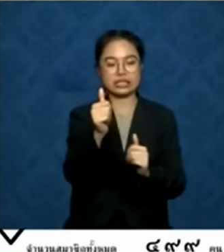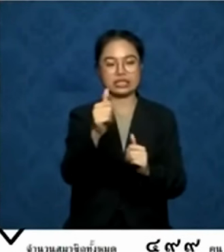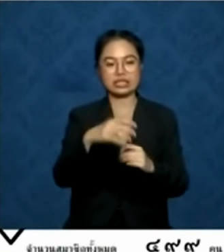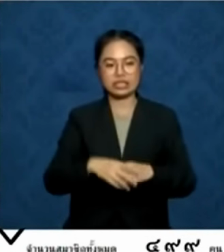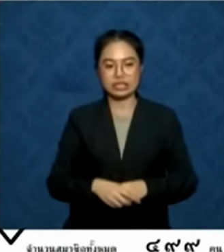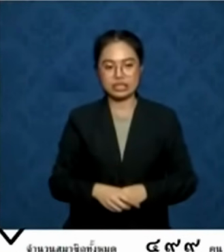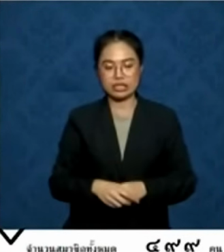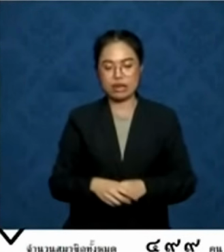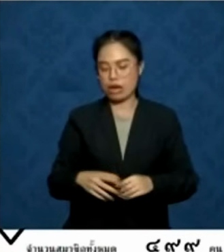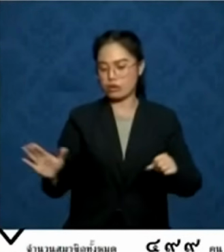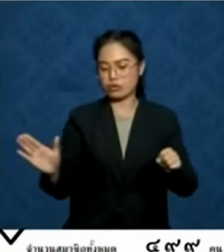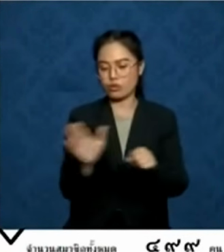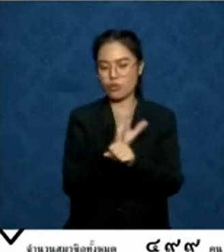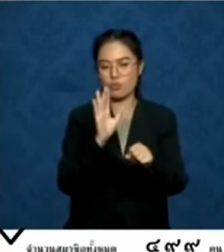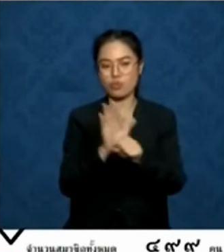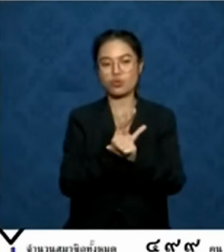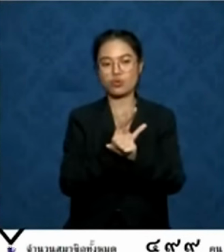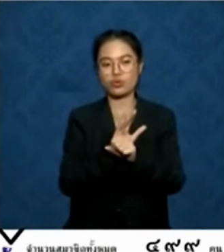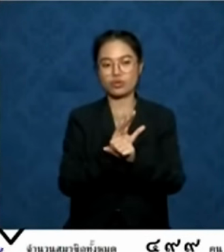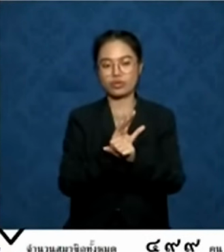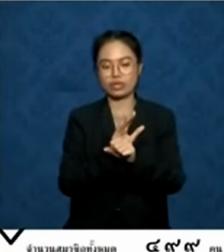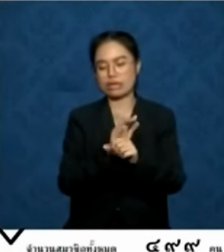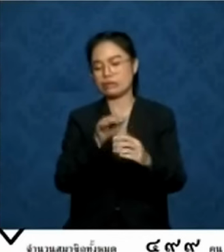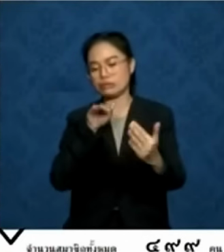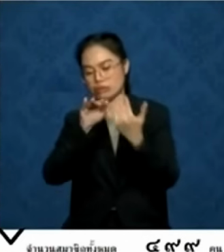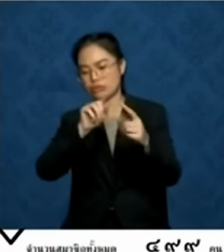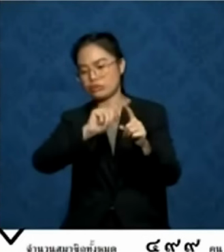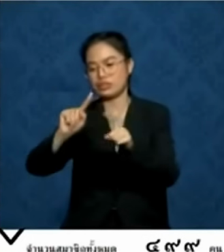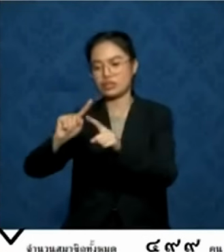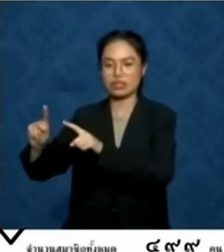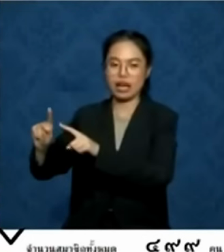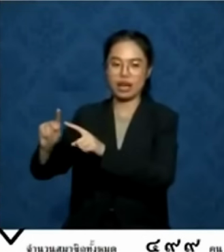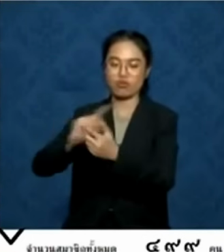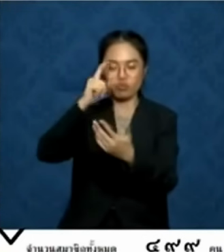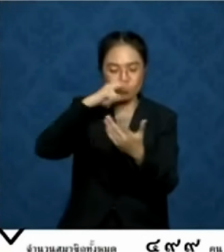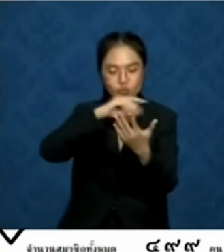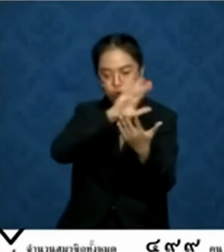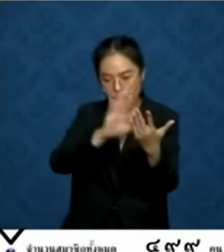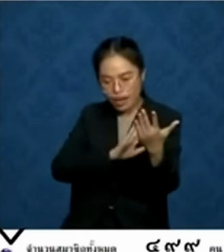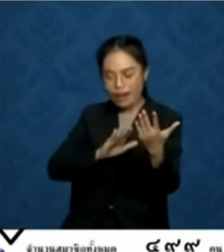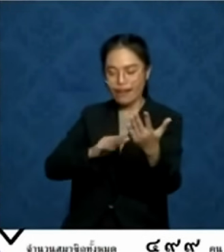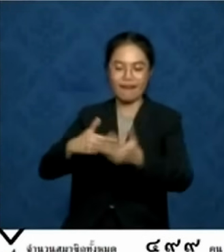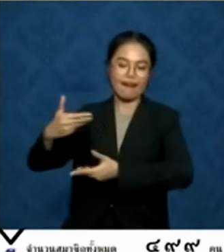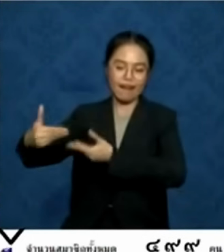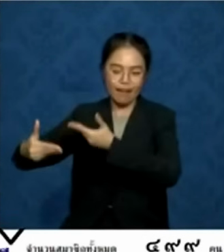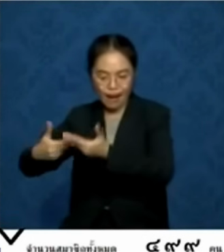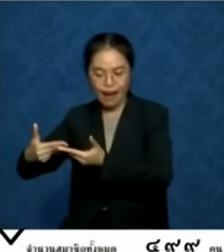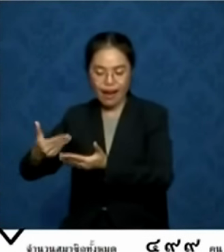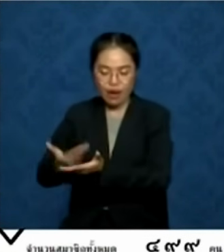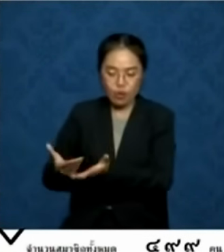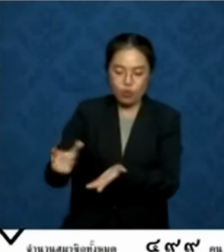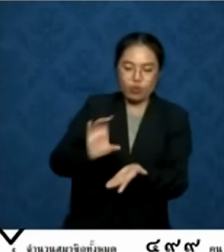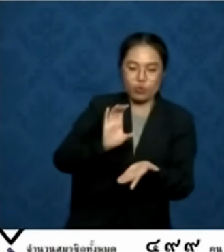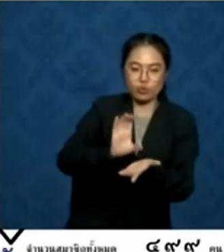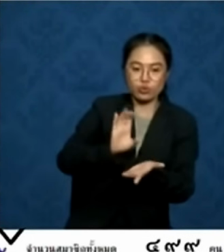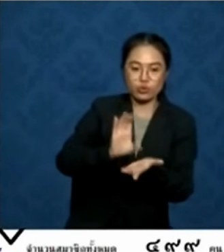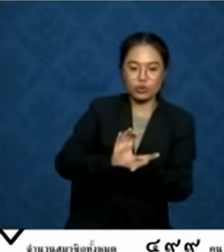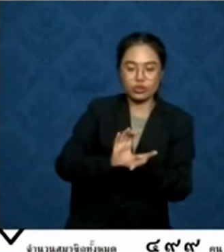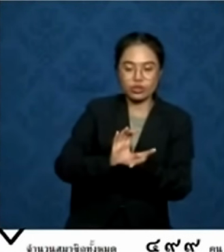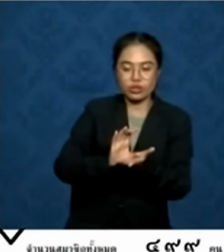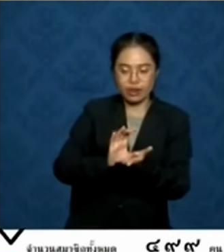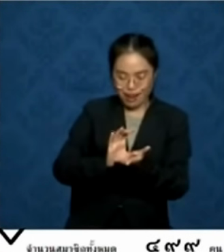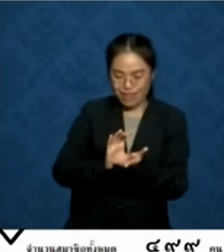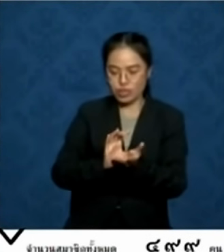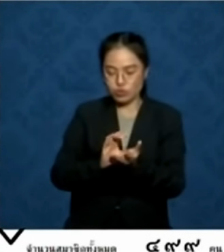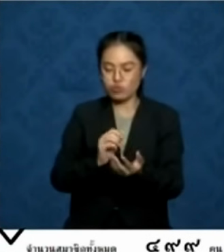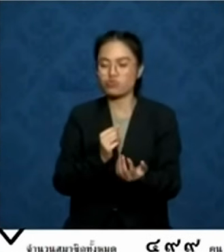ให้มีความสมบูรณ์เชื่อมต่ออย่างครอบคลุมเป็นประตูการค้าและการลงทุนและเป็นมิตรต่อสิ่ง